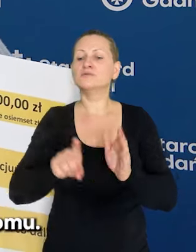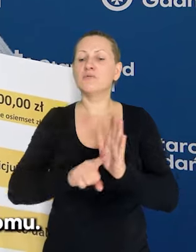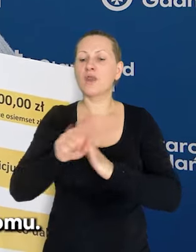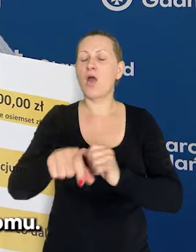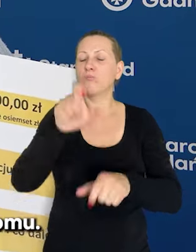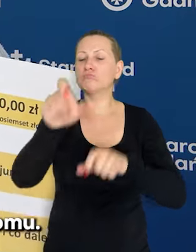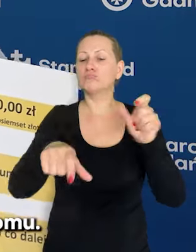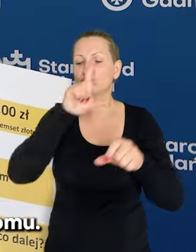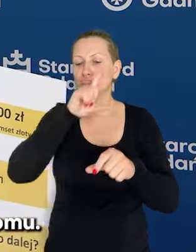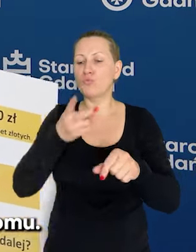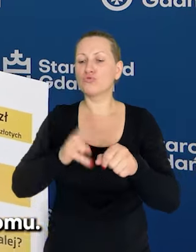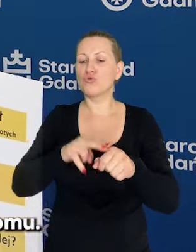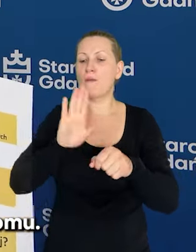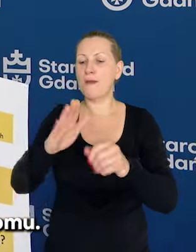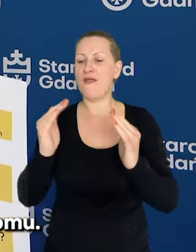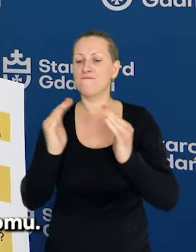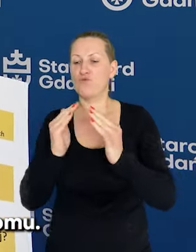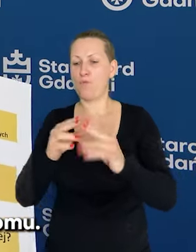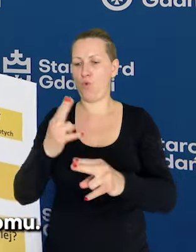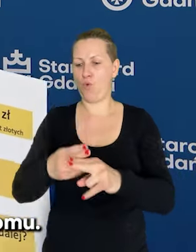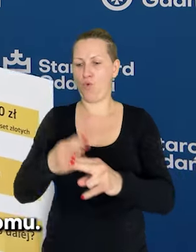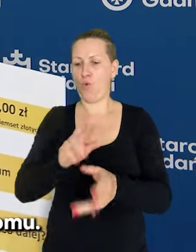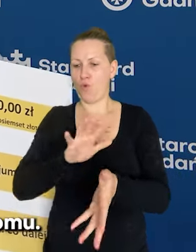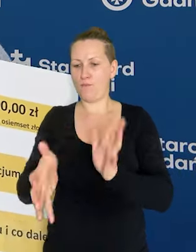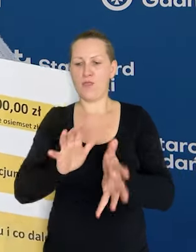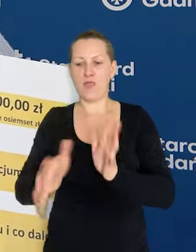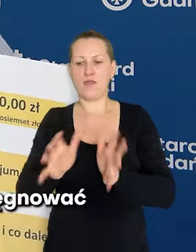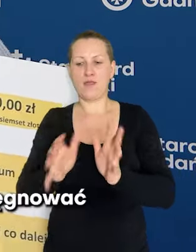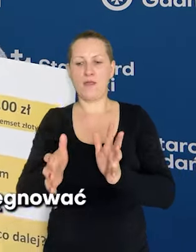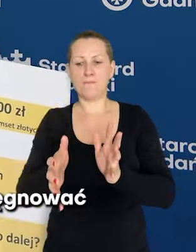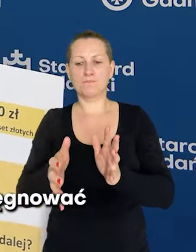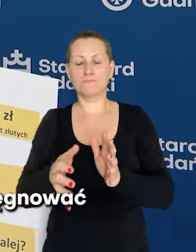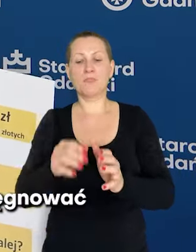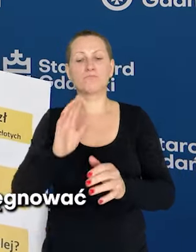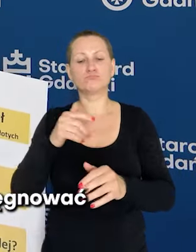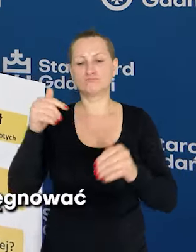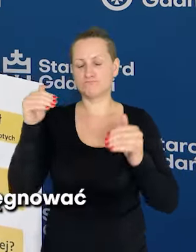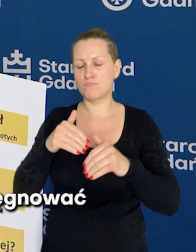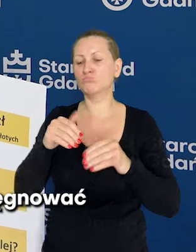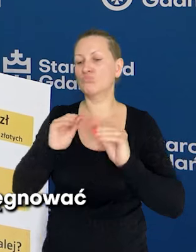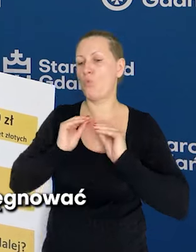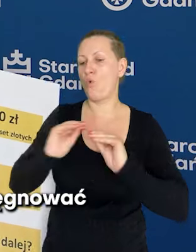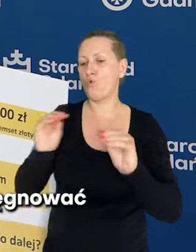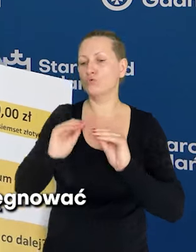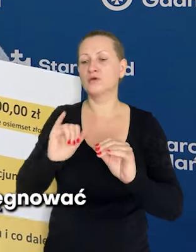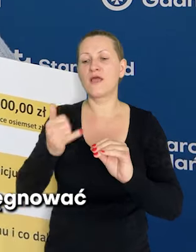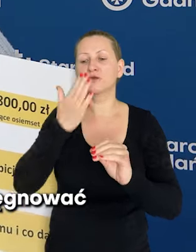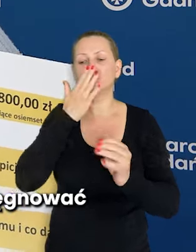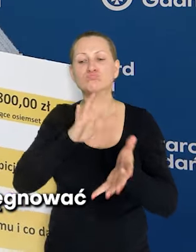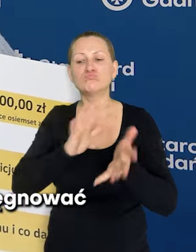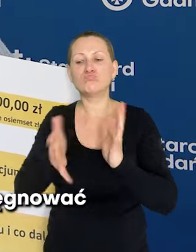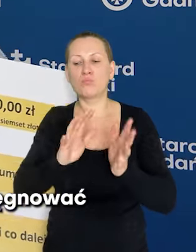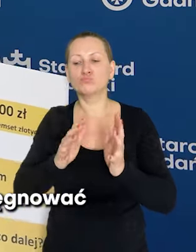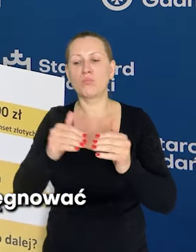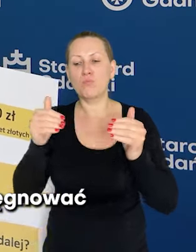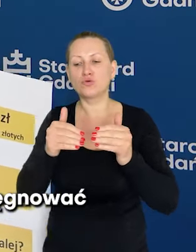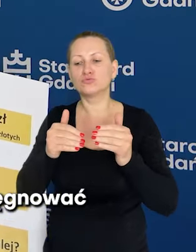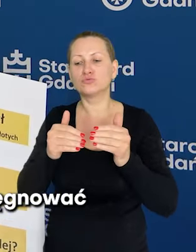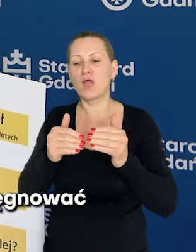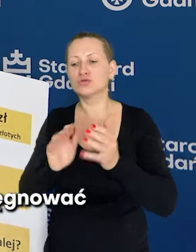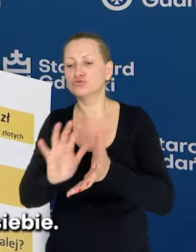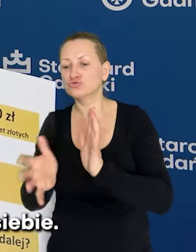które zajmują się kimś chorym w swoim domu. Ma ich nauczyć, w jaki sposób prawidłowo pielęgnować